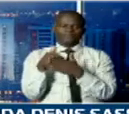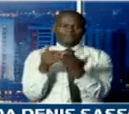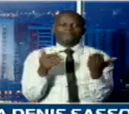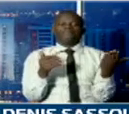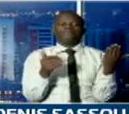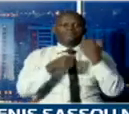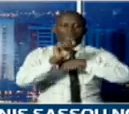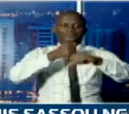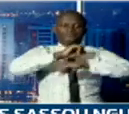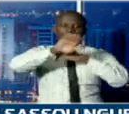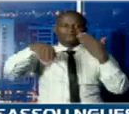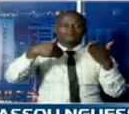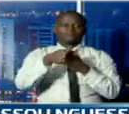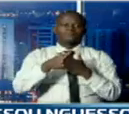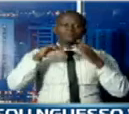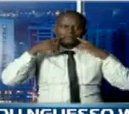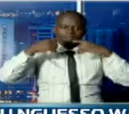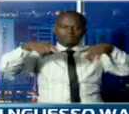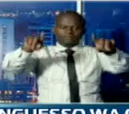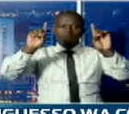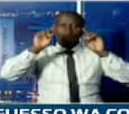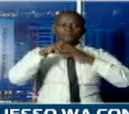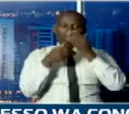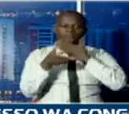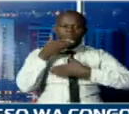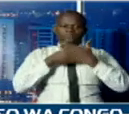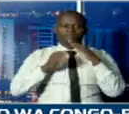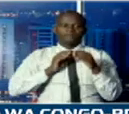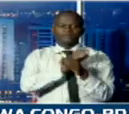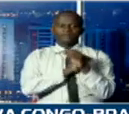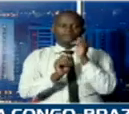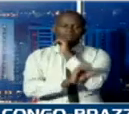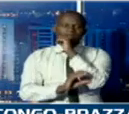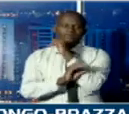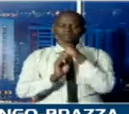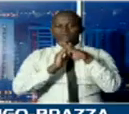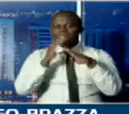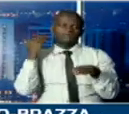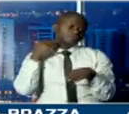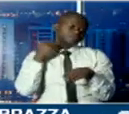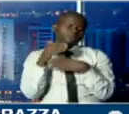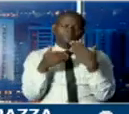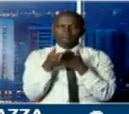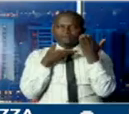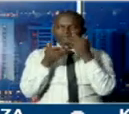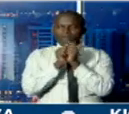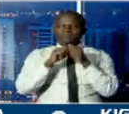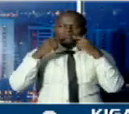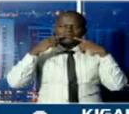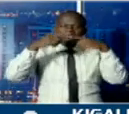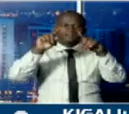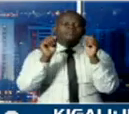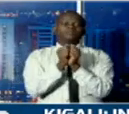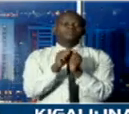Abatutsi. Ni ibikorwa byatangajwe mu biganiro Komisiyo y'Igihugu yo kurwanya Jenoside yagiranye